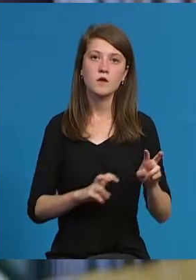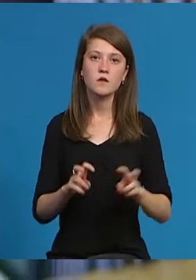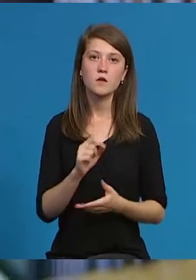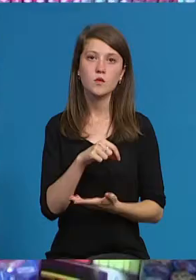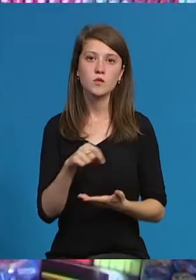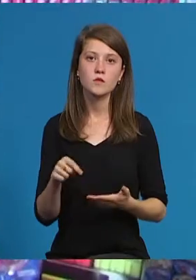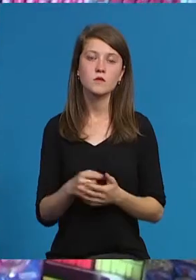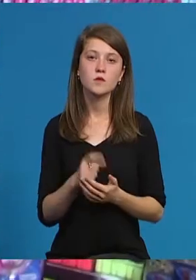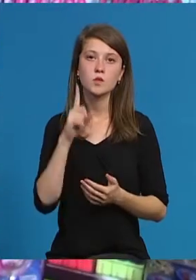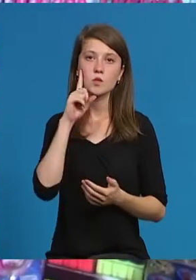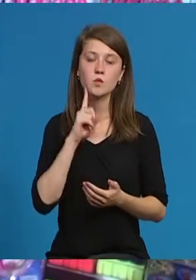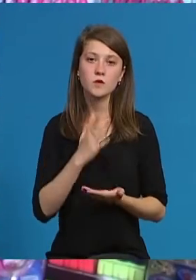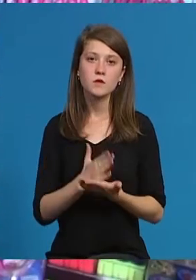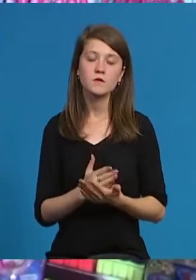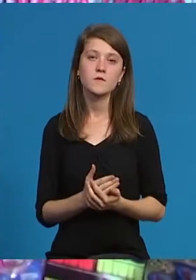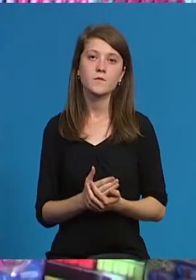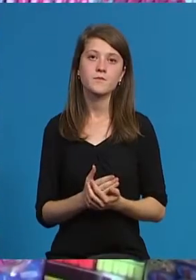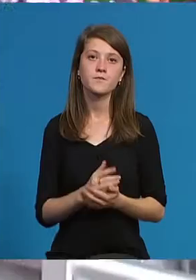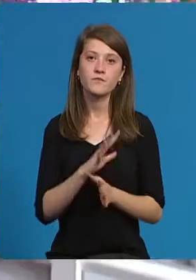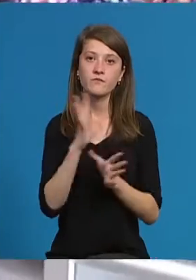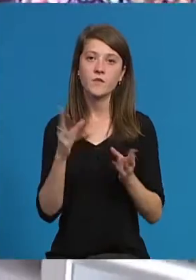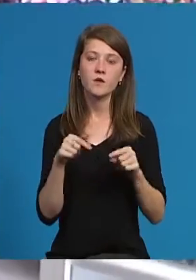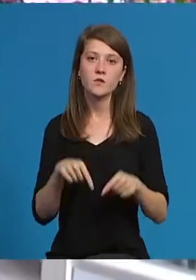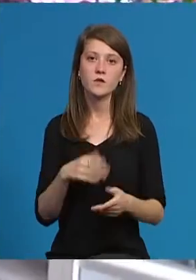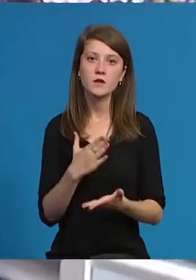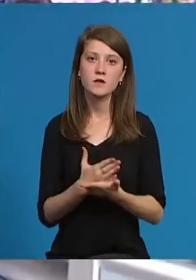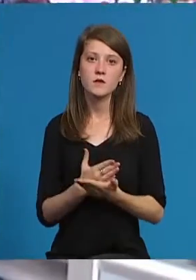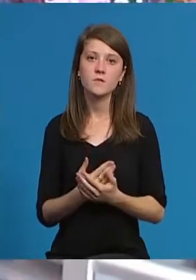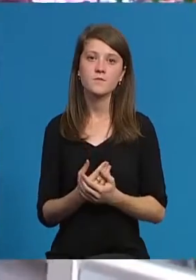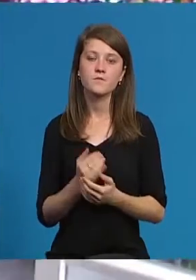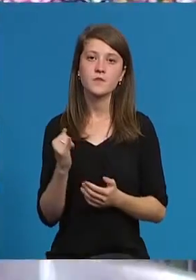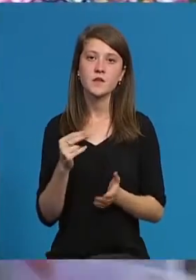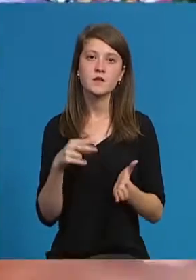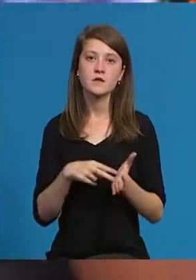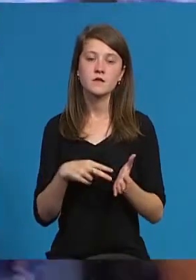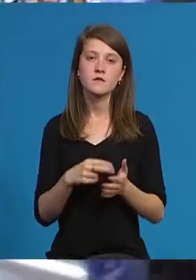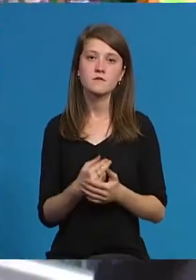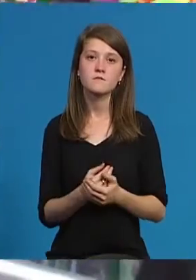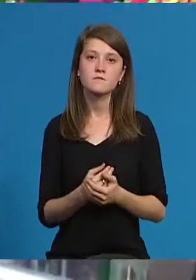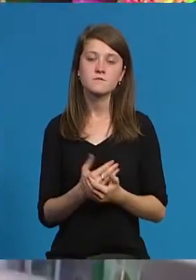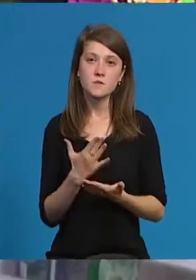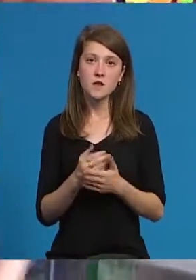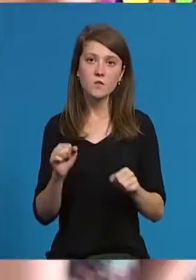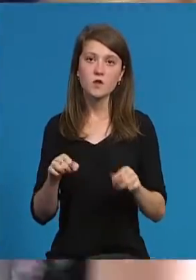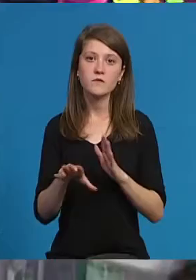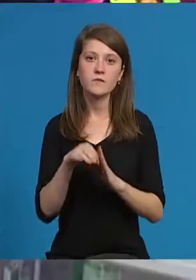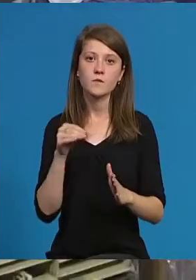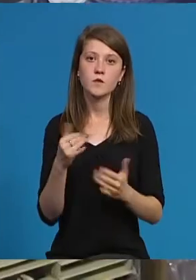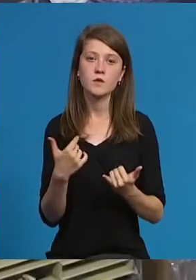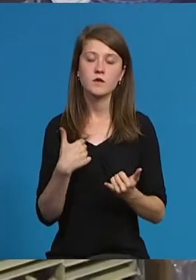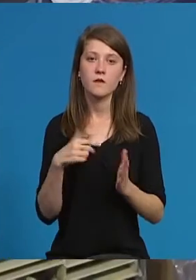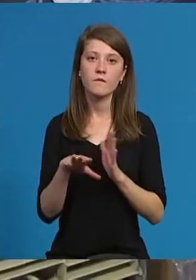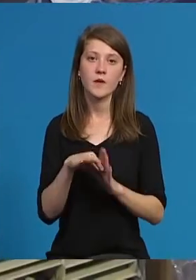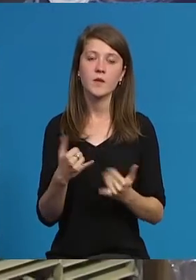ручки. Зручність, по-перше, те, що воно тут все є, і ціни. Є можливість вибрати. Сьогодні я вибрав для